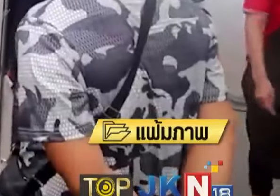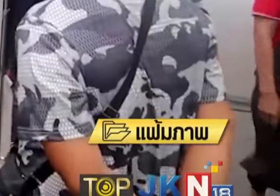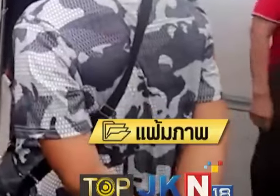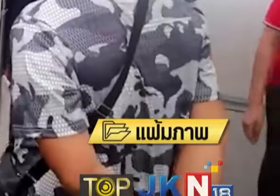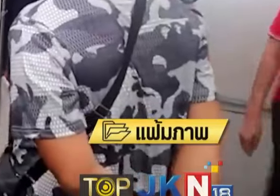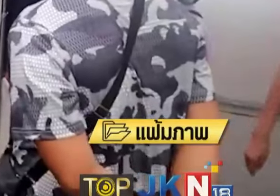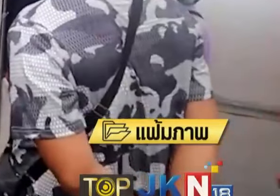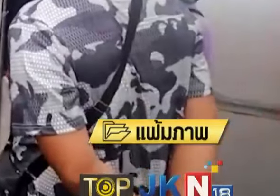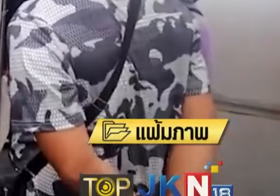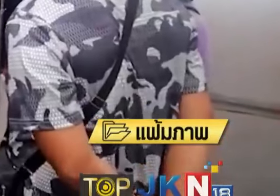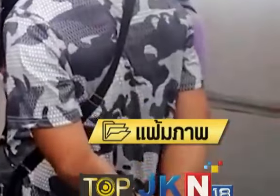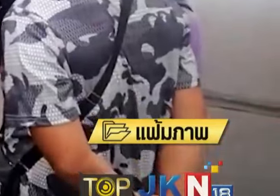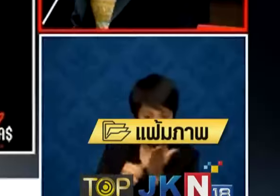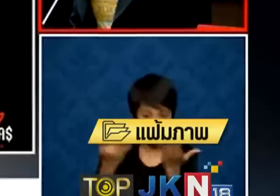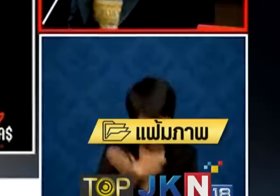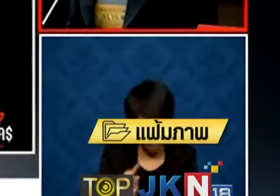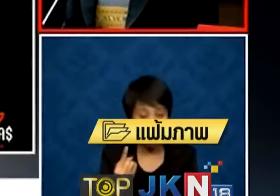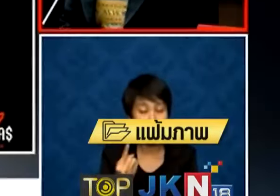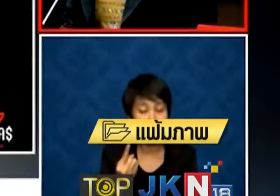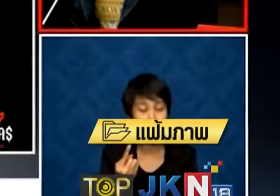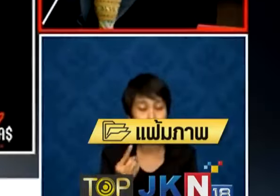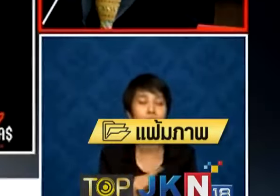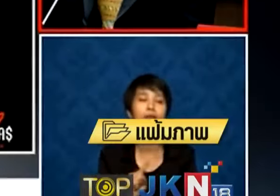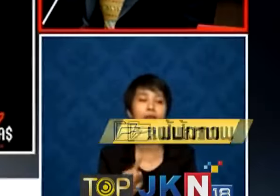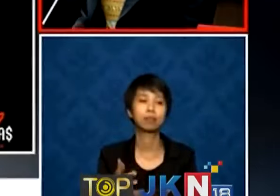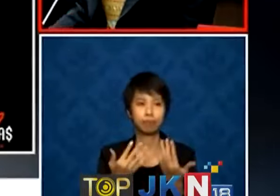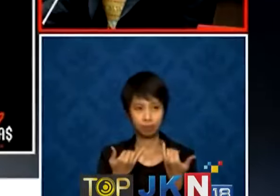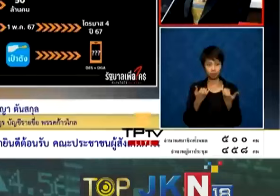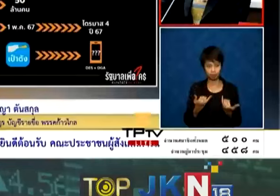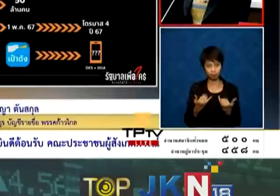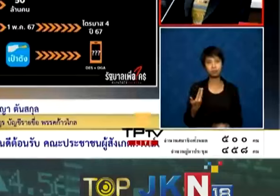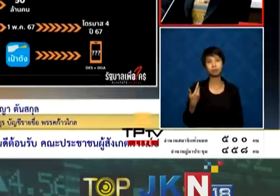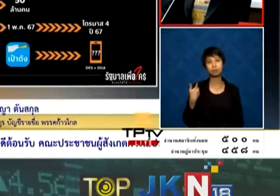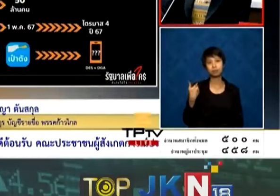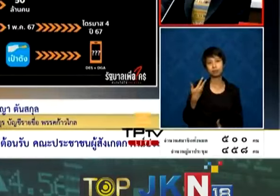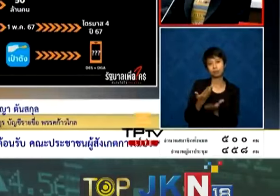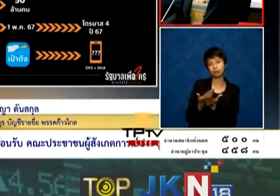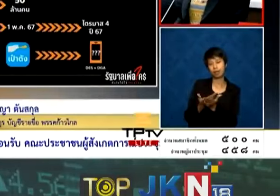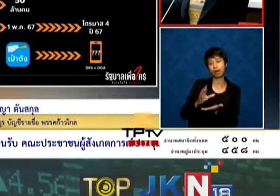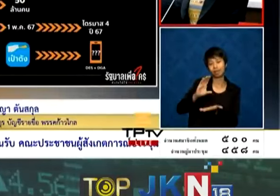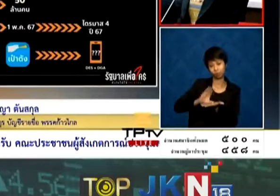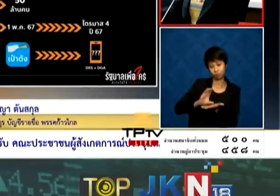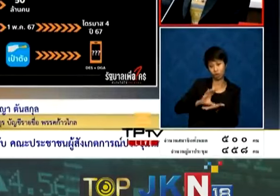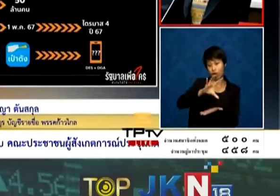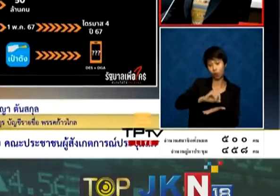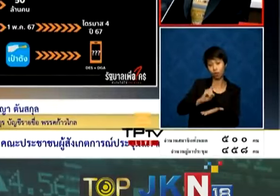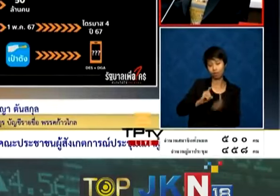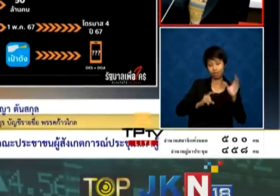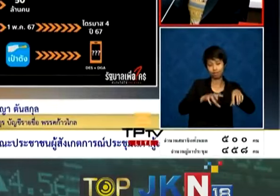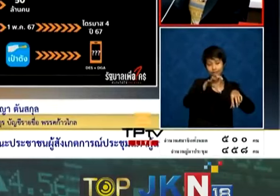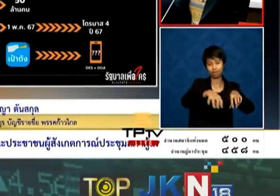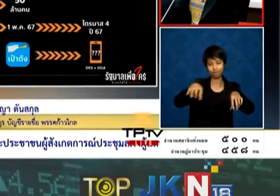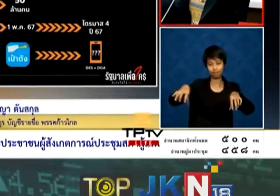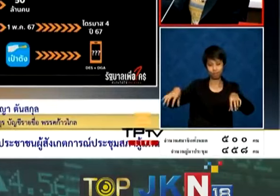านนี้นะครับเมื่อวันก่อนดีกว่าตั้งแต่เมื่อวันก่อนแล้วนะครับก็โทรไปคุยกับทางผู้หลักผู้ใหญ่ของธกส.ว่าตกล